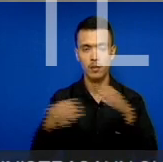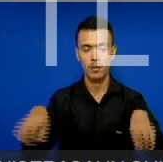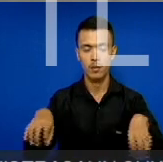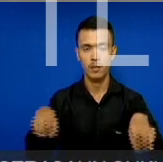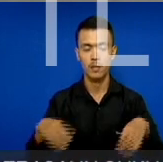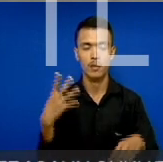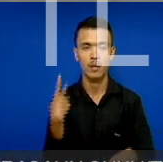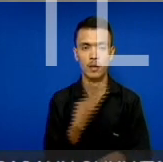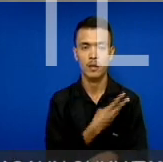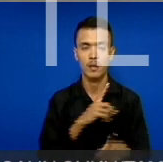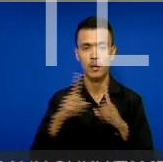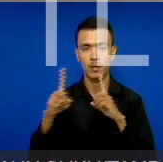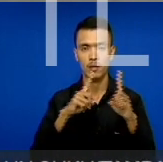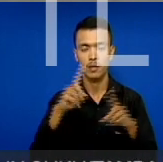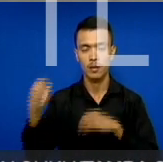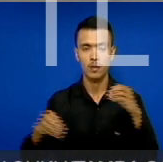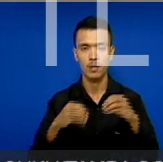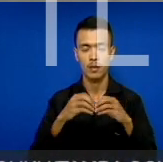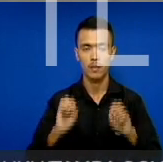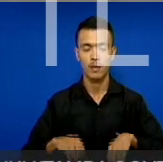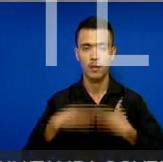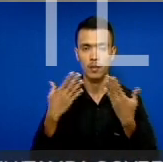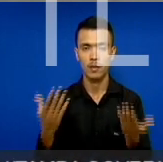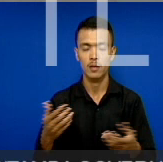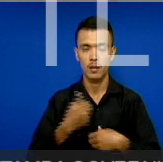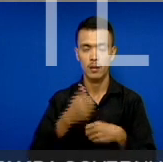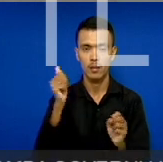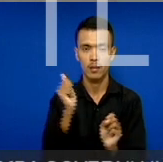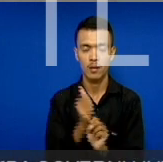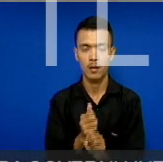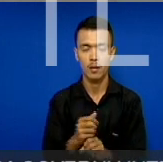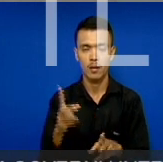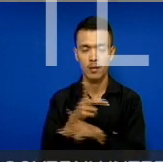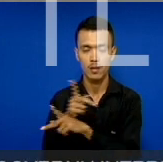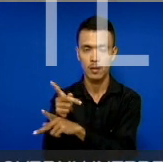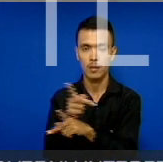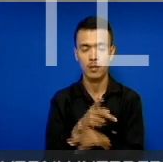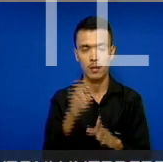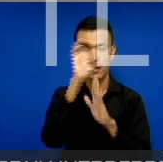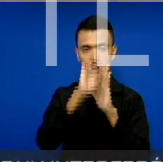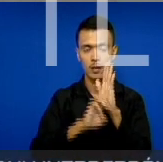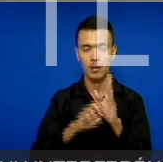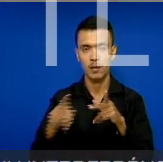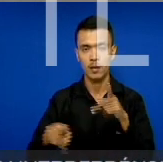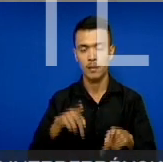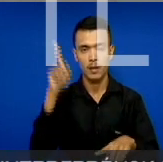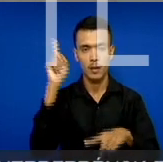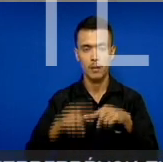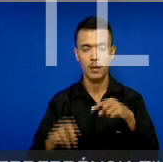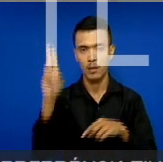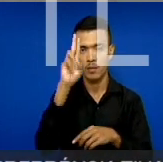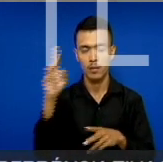e te colher kona ba o insa ma khalo be averigo sango khalo a be ser assegura transporte estado ser na tema level usa livre. Ne